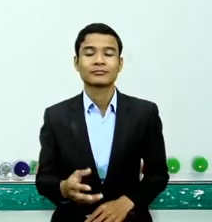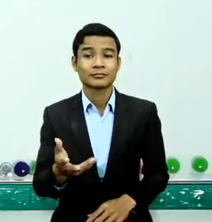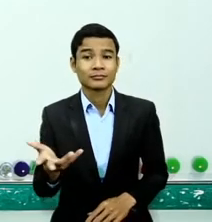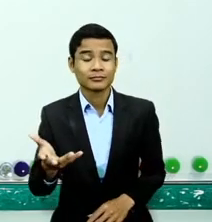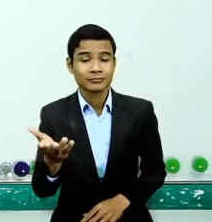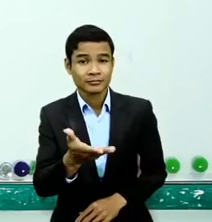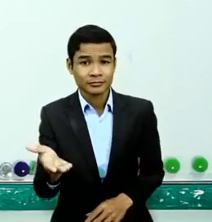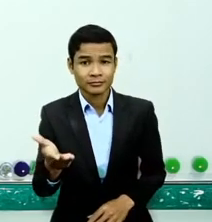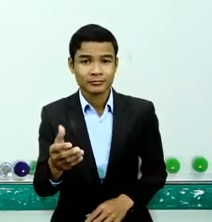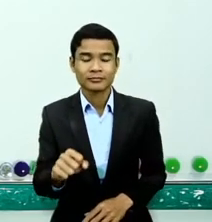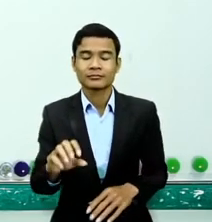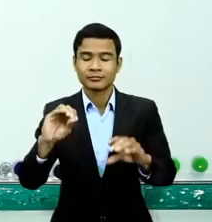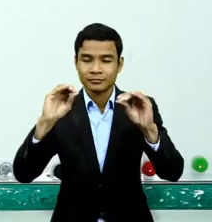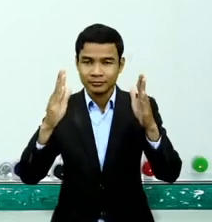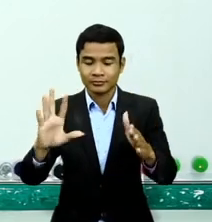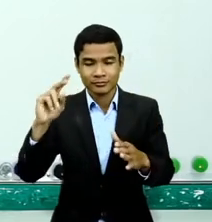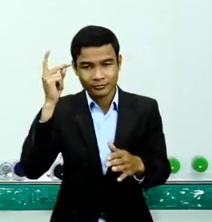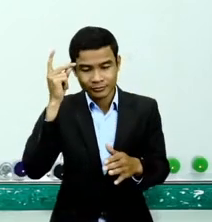จ้าจึงไม่ให้ก้น